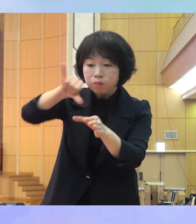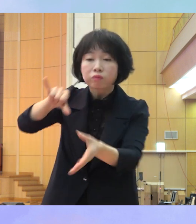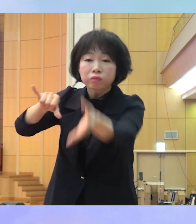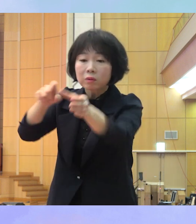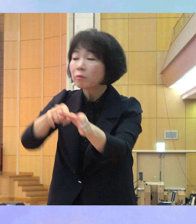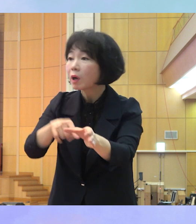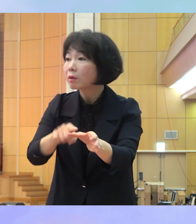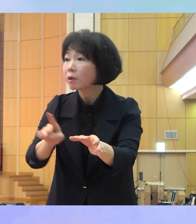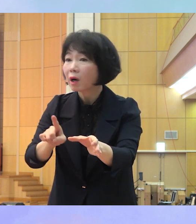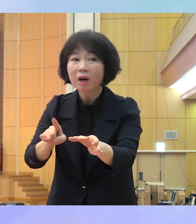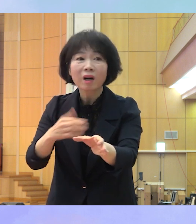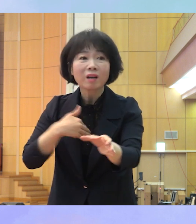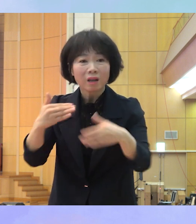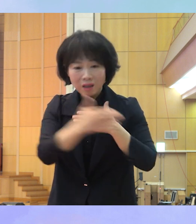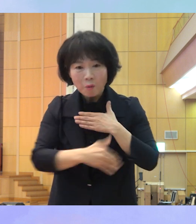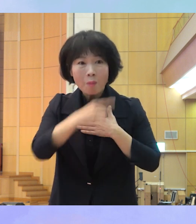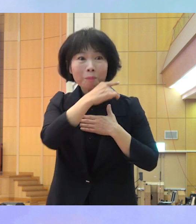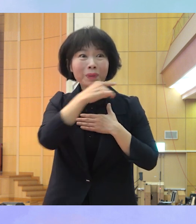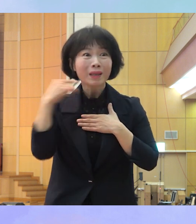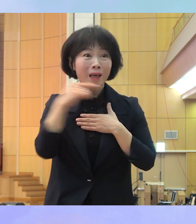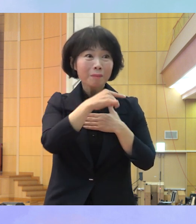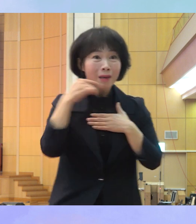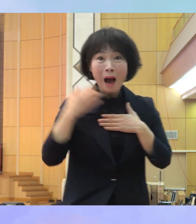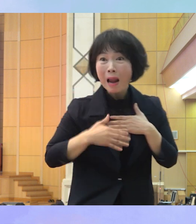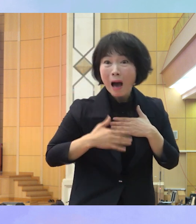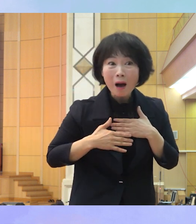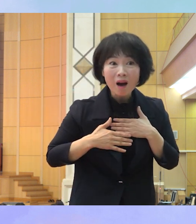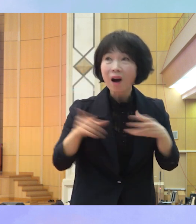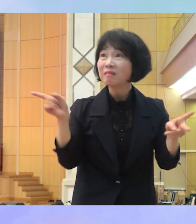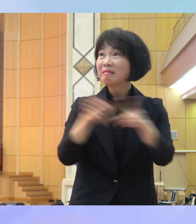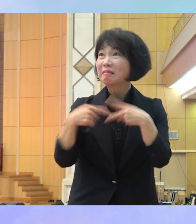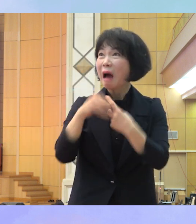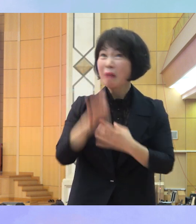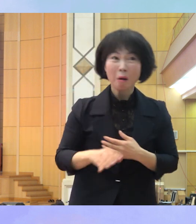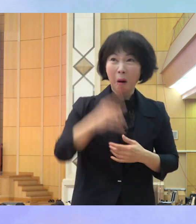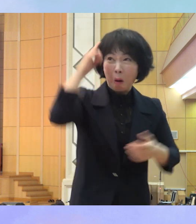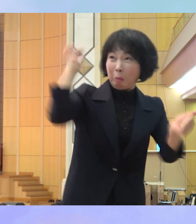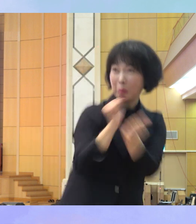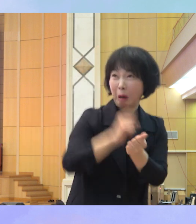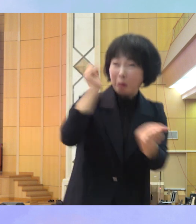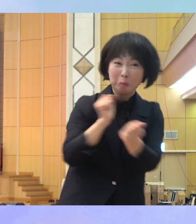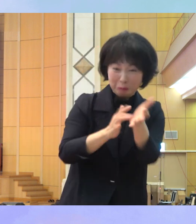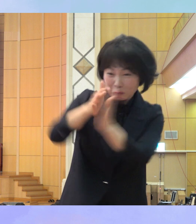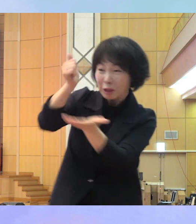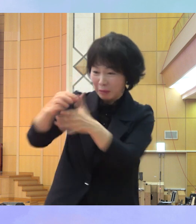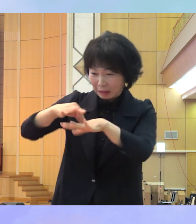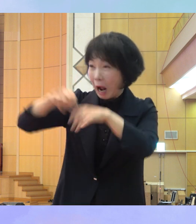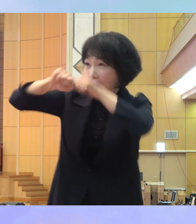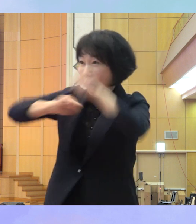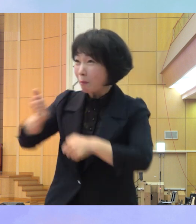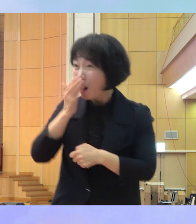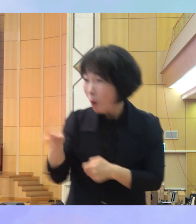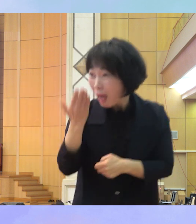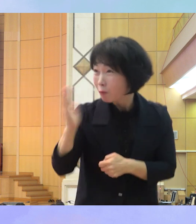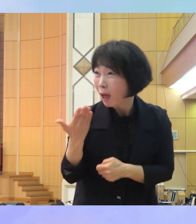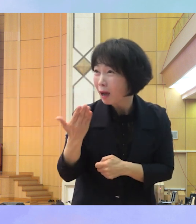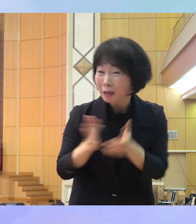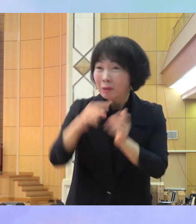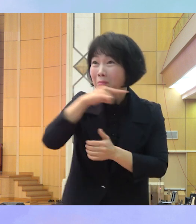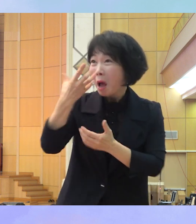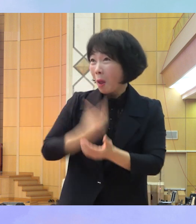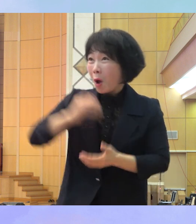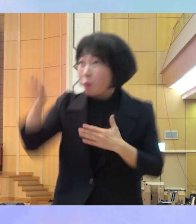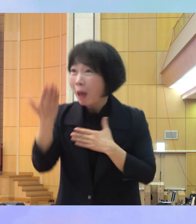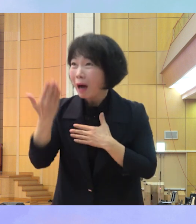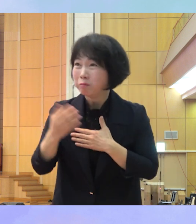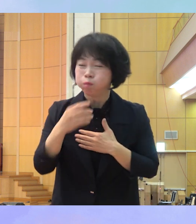이해를 못할 때는 어머, 어떻게 예수님 살을 먹어? 우리가 어떻게 예수님을 잡아먹어? 어떻게